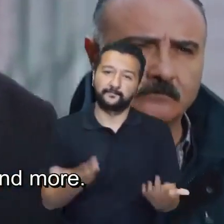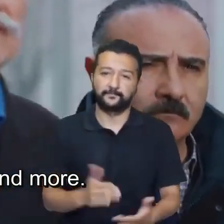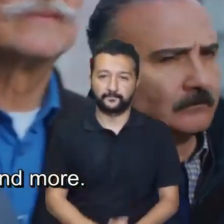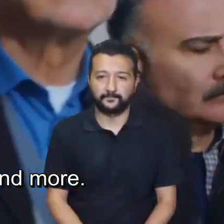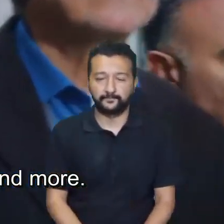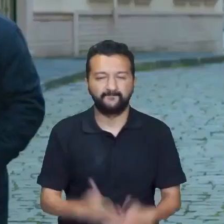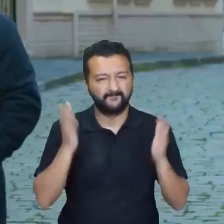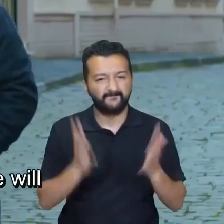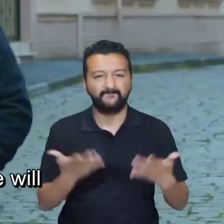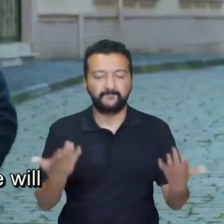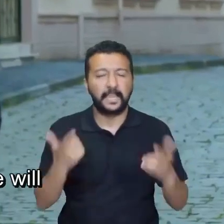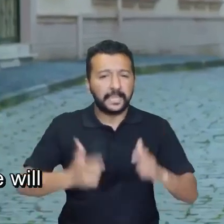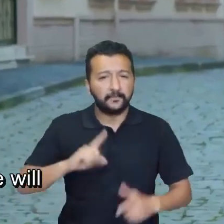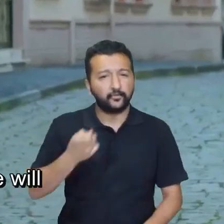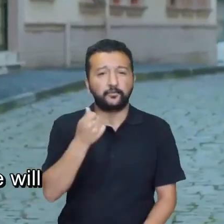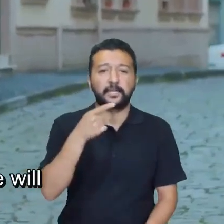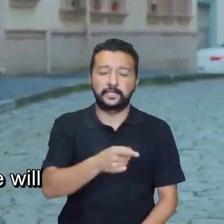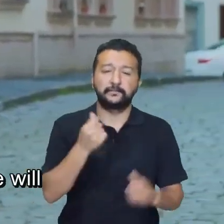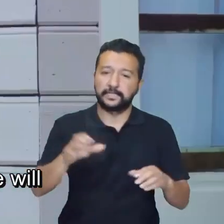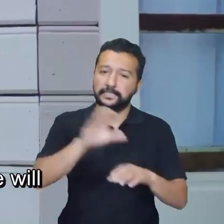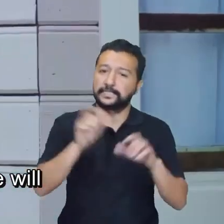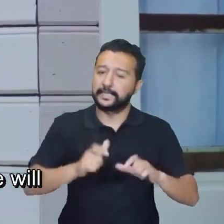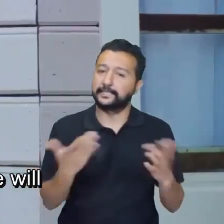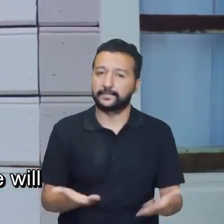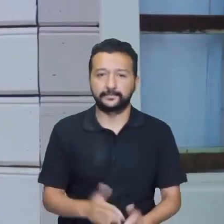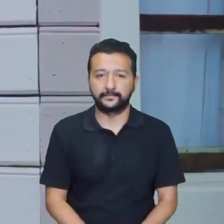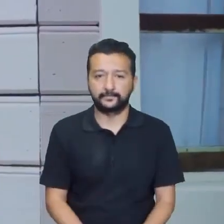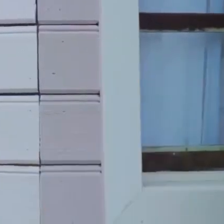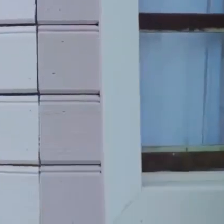Allah'ım. Of of of of. Nereden bulacağım ben bu sermayeyi?